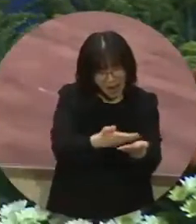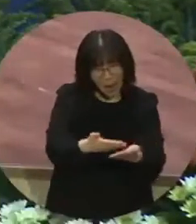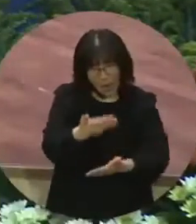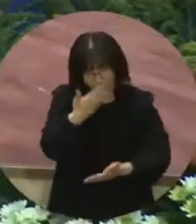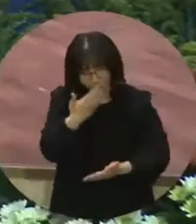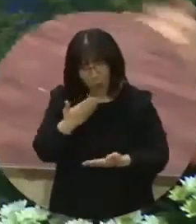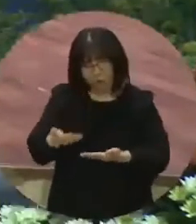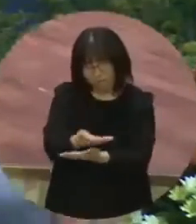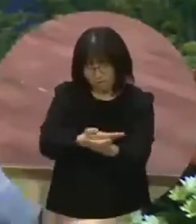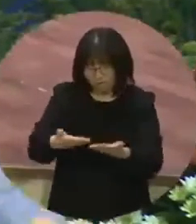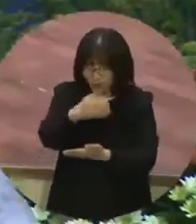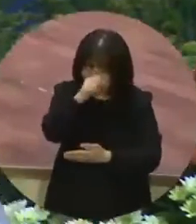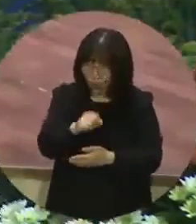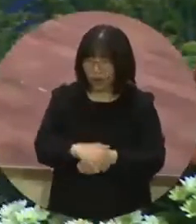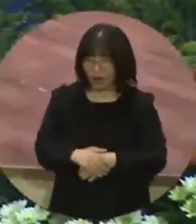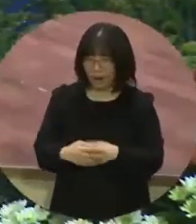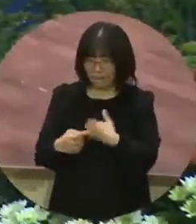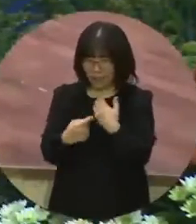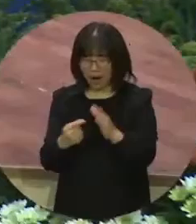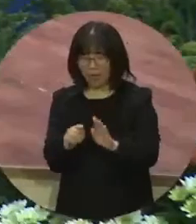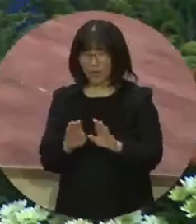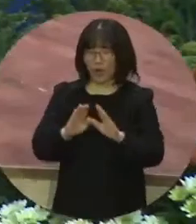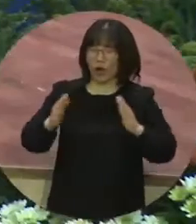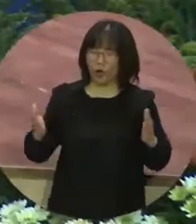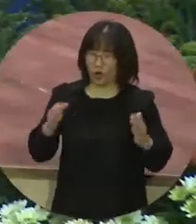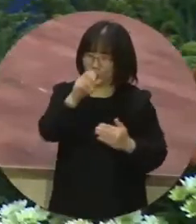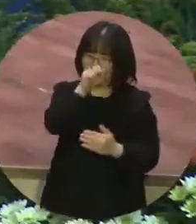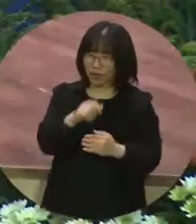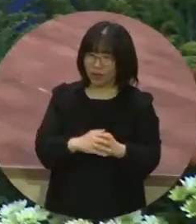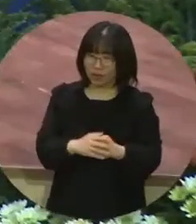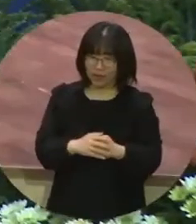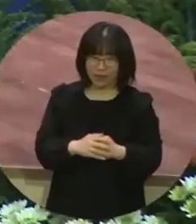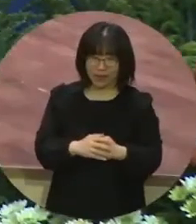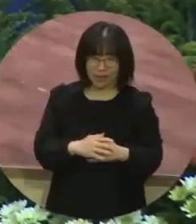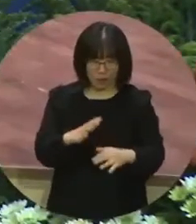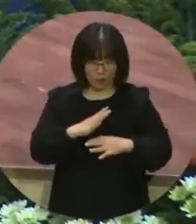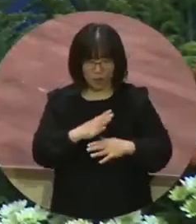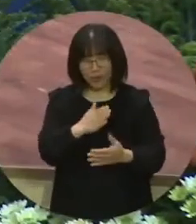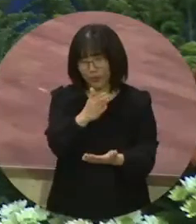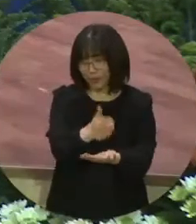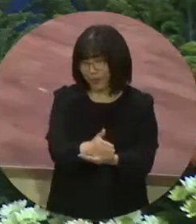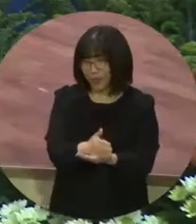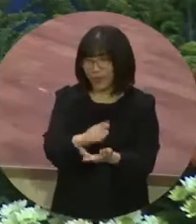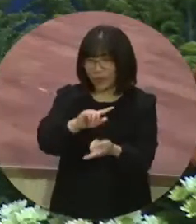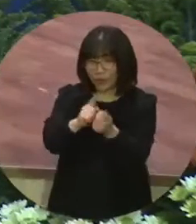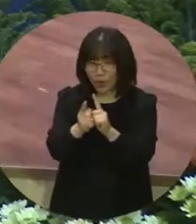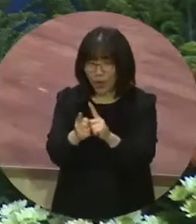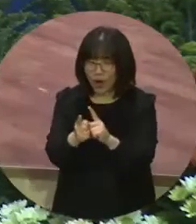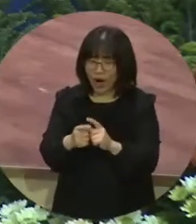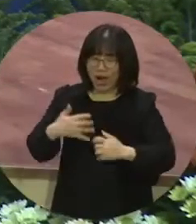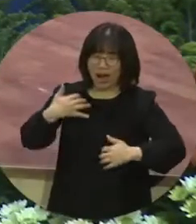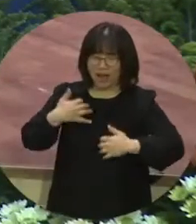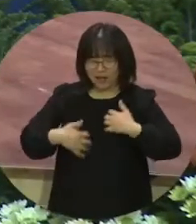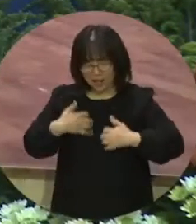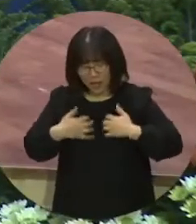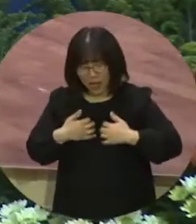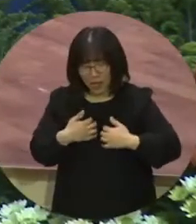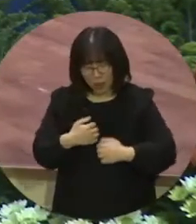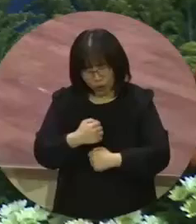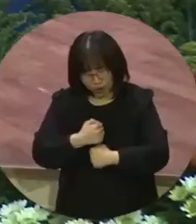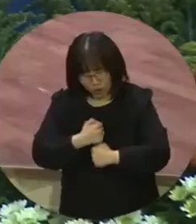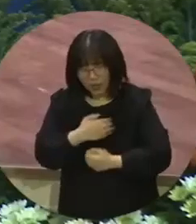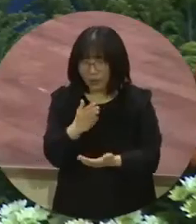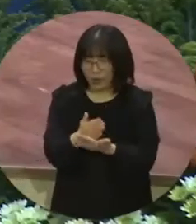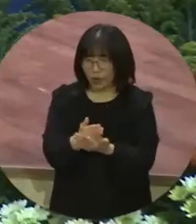그 출발에 확 여세요. 뭐가 겁나고 뭐가 무섭습니까? 뭐가 두려웠습니까? 뭐가 조심됩니까? 뭘 그래